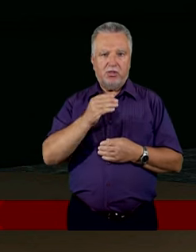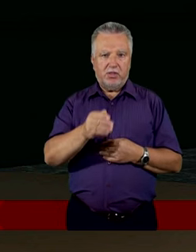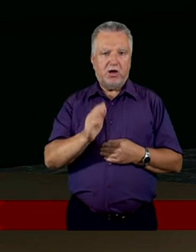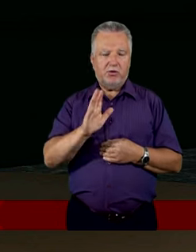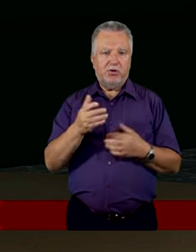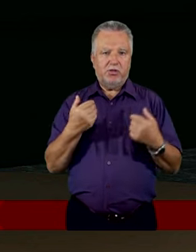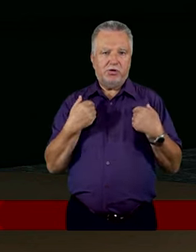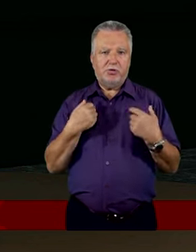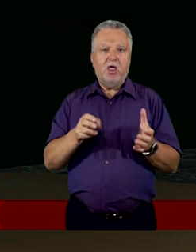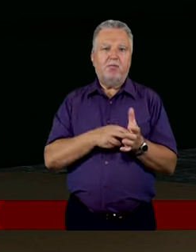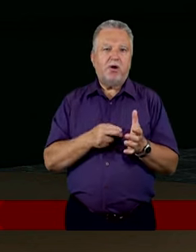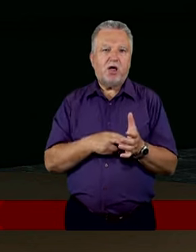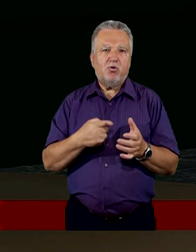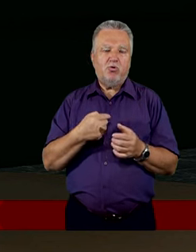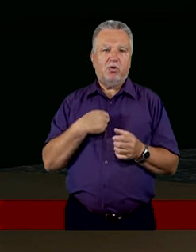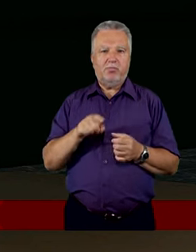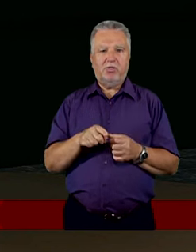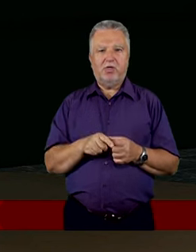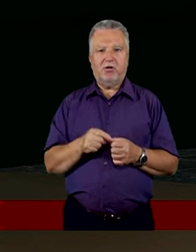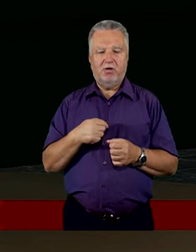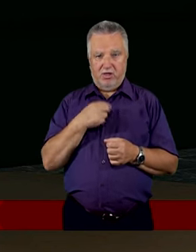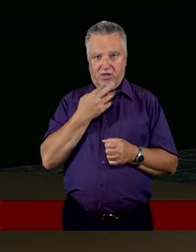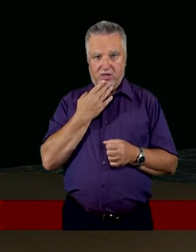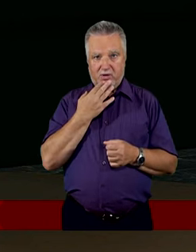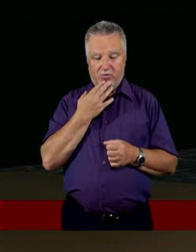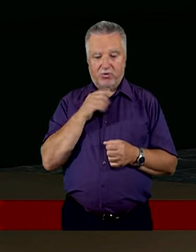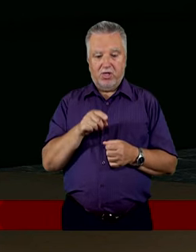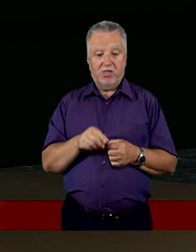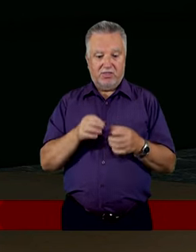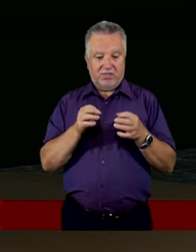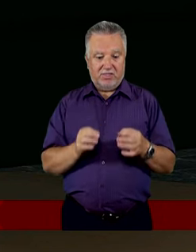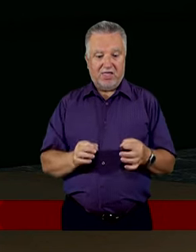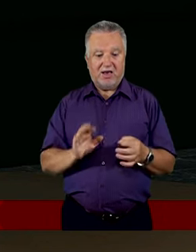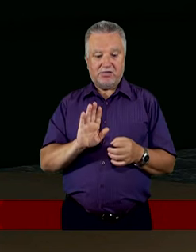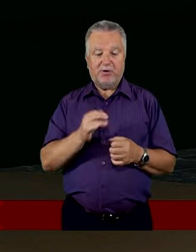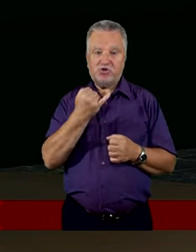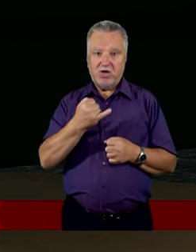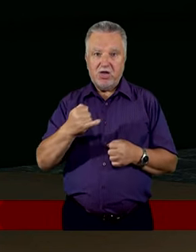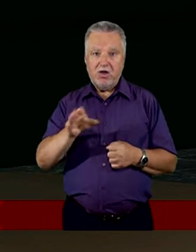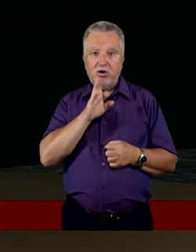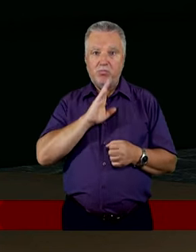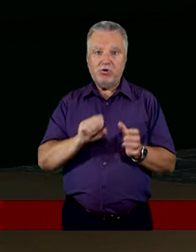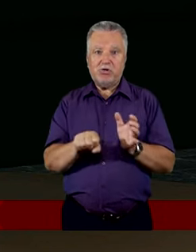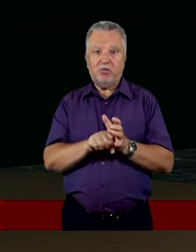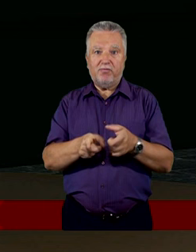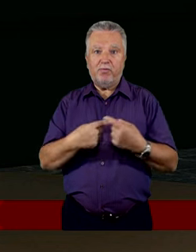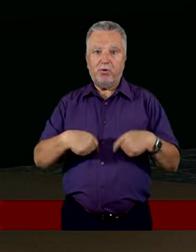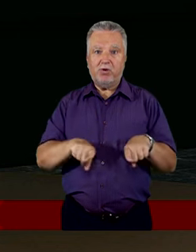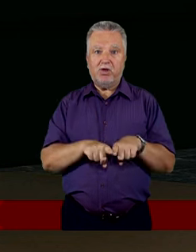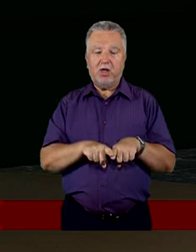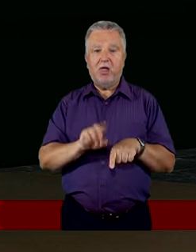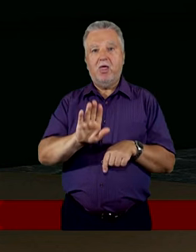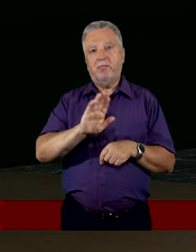będę żyła, bo brakuje mi tego. A ja mówię do niej, ale słuchaj, ty teraz masz inną misję do